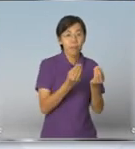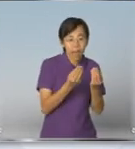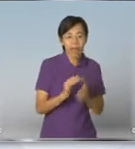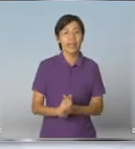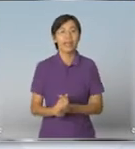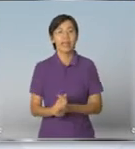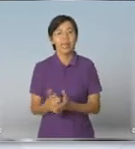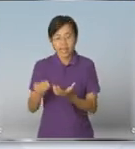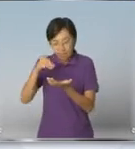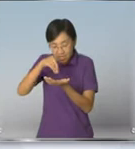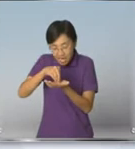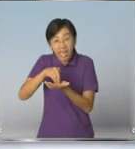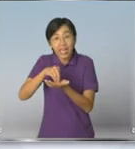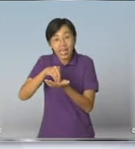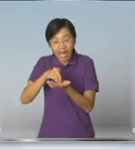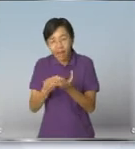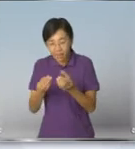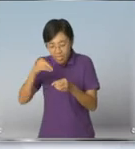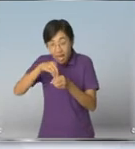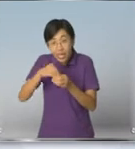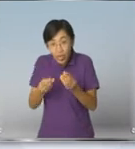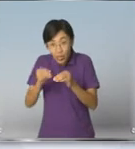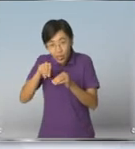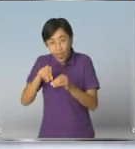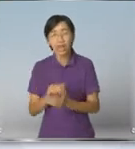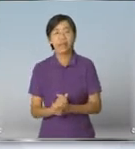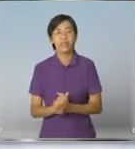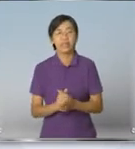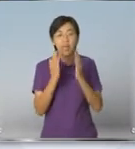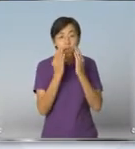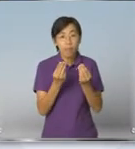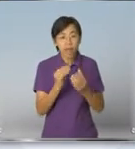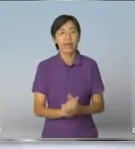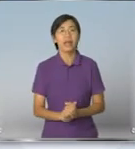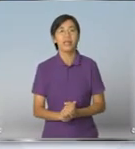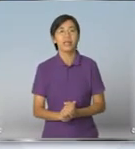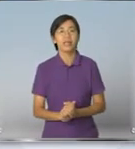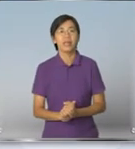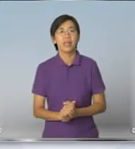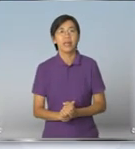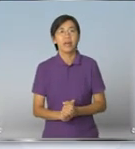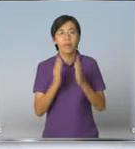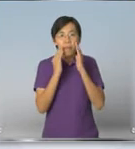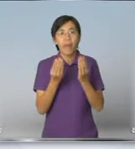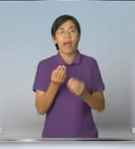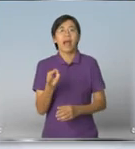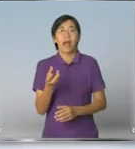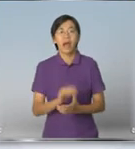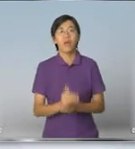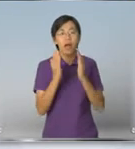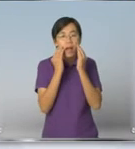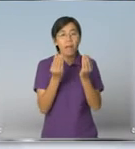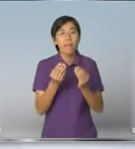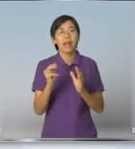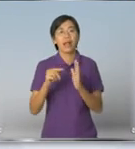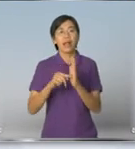ซึ่งแนะนำของในเรื่องของส่วนของแป้งก่อนนะคะก็จะมีเป็นแป้งข้าวเจ้า แป้งข้าวเจ้า แป้งมัน ครับผม นะคะแป้งเท้าเย